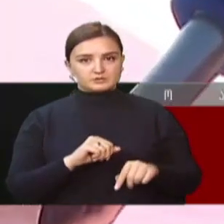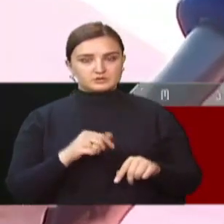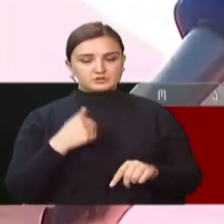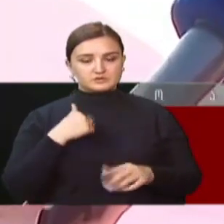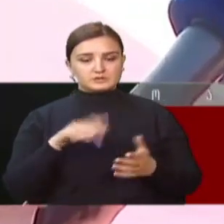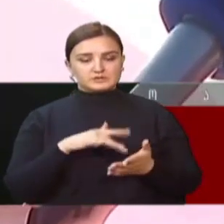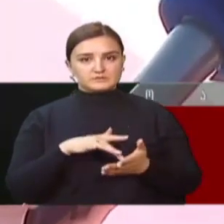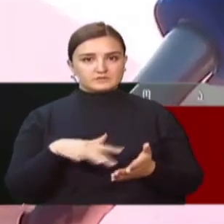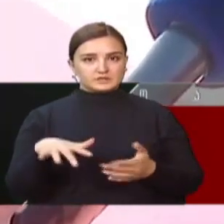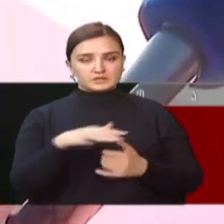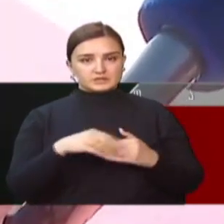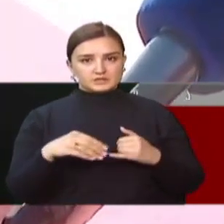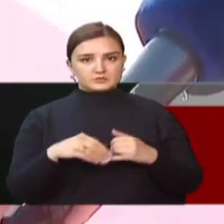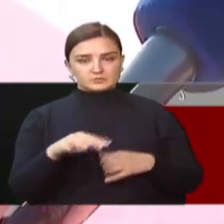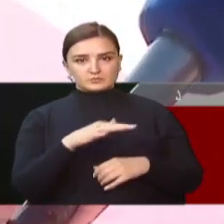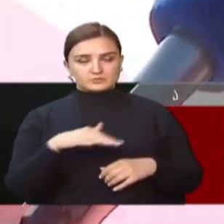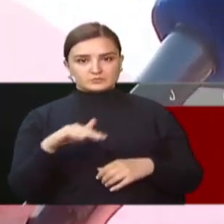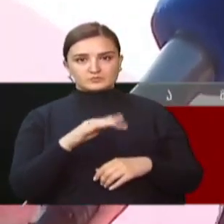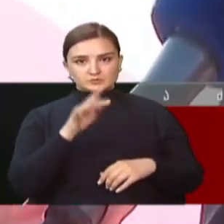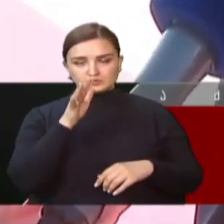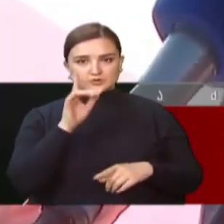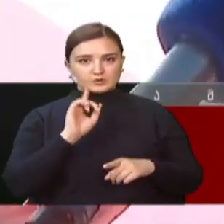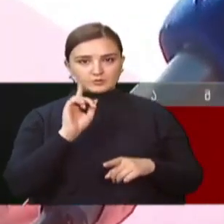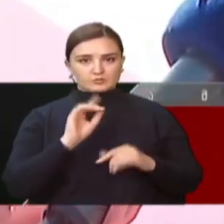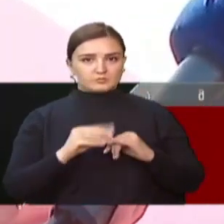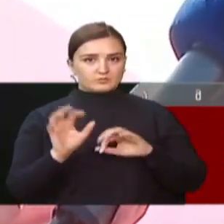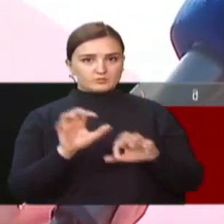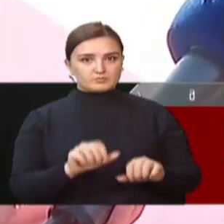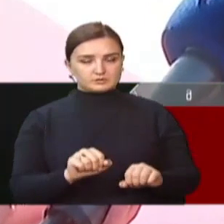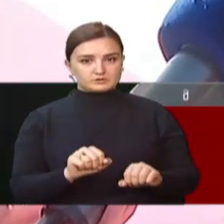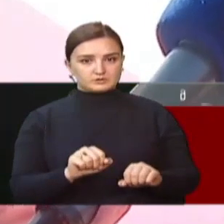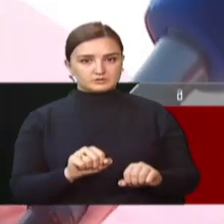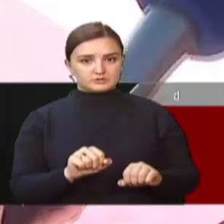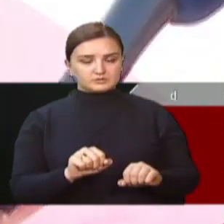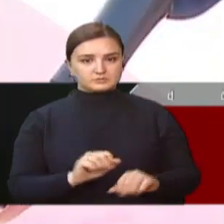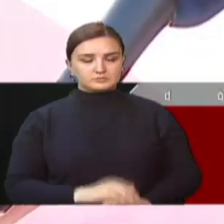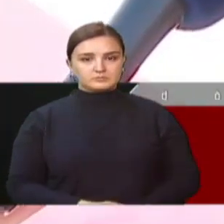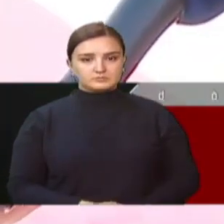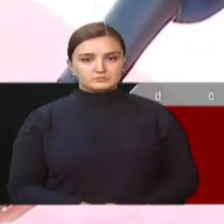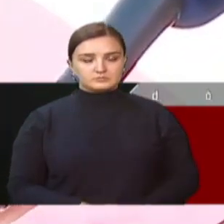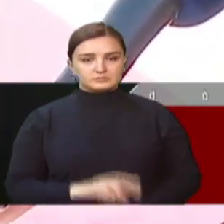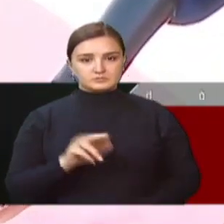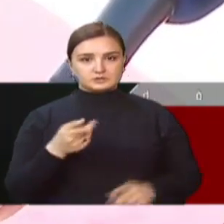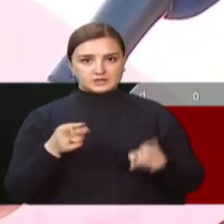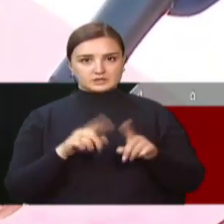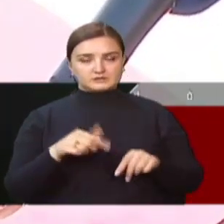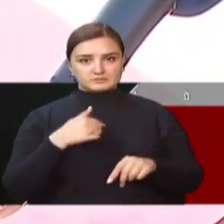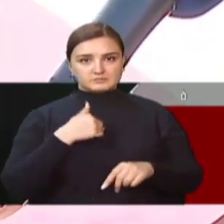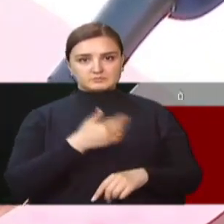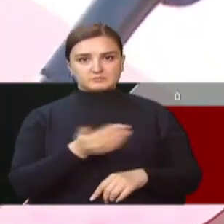ჩვენი ქვეყნის ტერიტორიის დროებით ოკუპაციას და ასევე მე მათ უთხარი